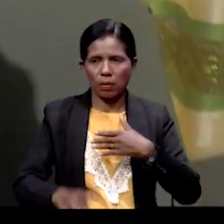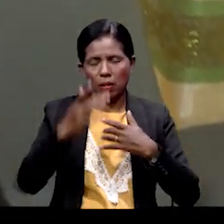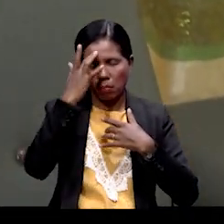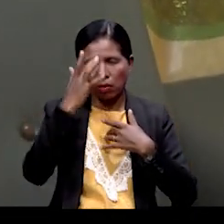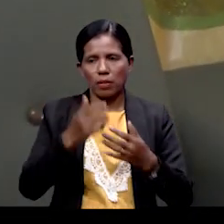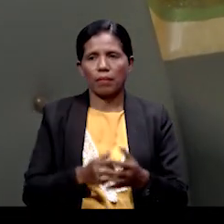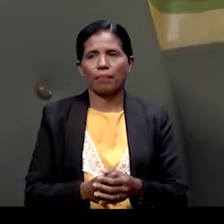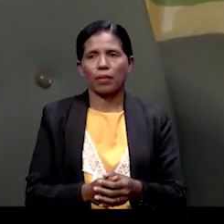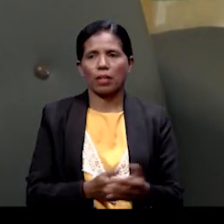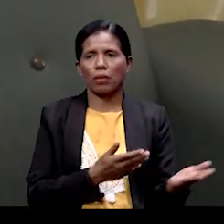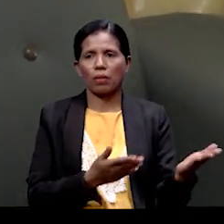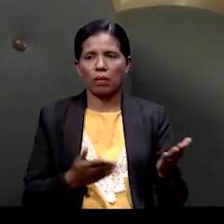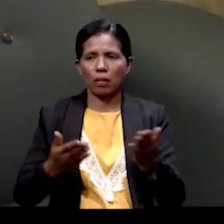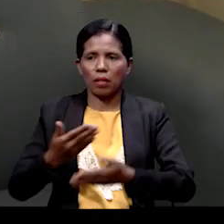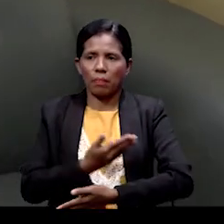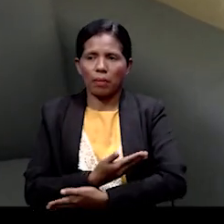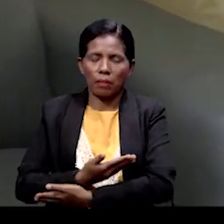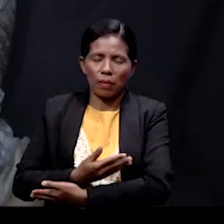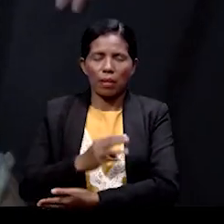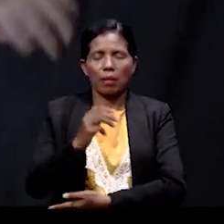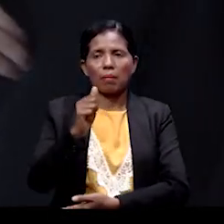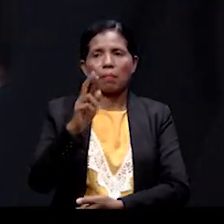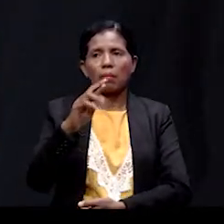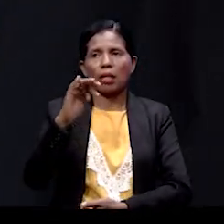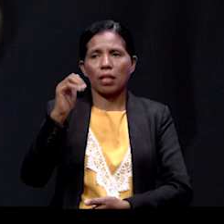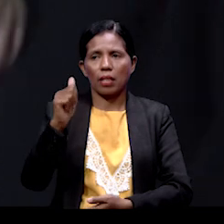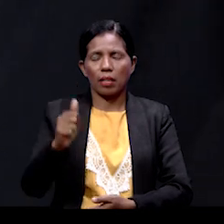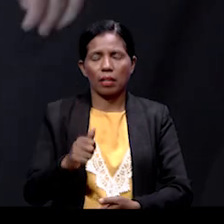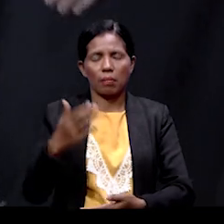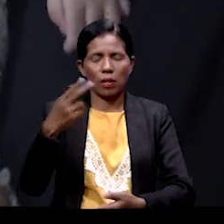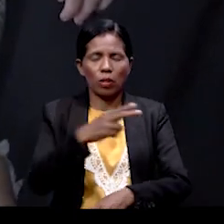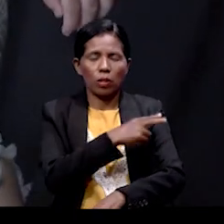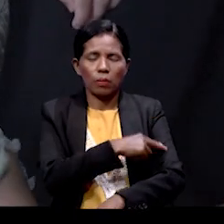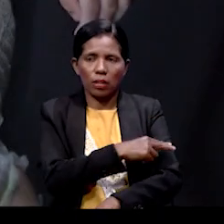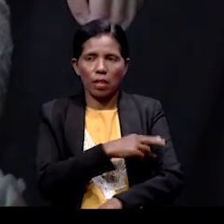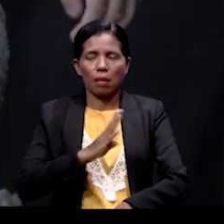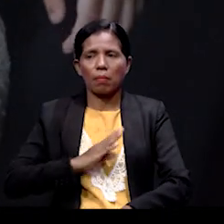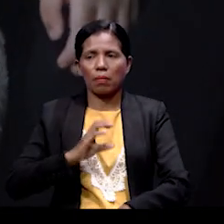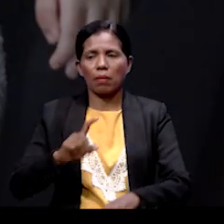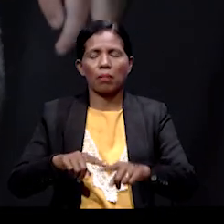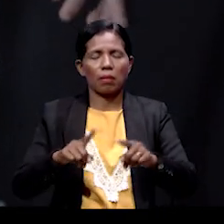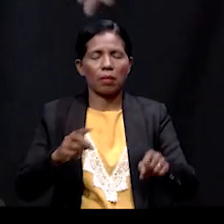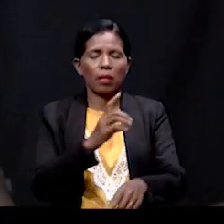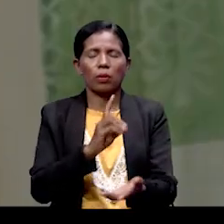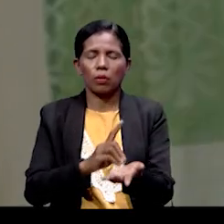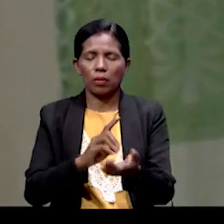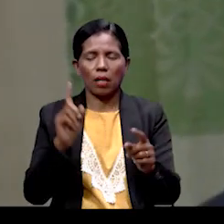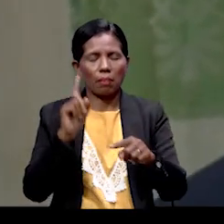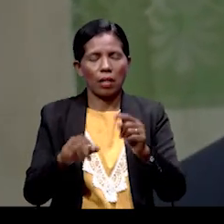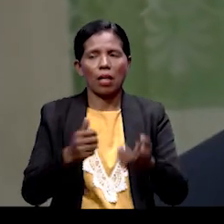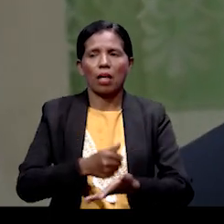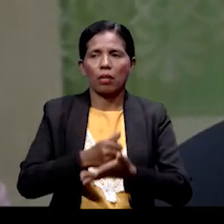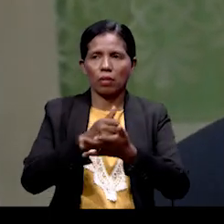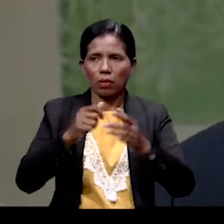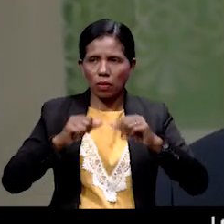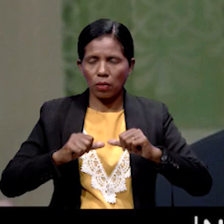ne Fidelia Loriona Bebé María bahalo tratamento e hospital baucau, mas be doutor Sira labele halo atendimento no